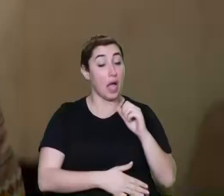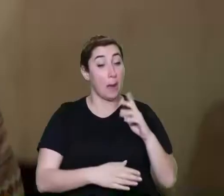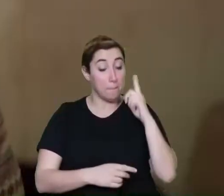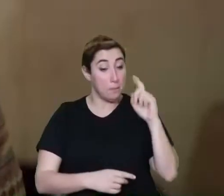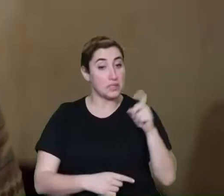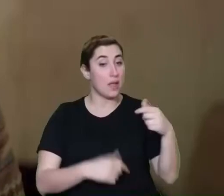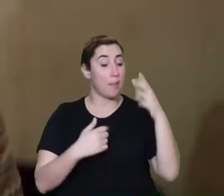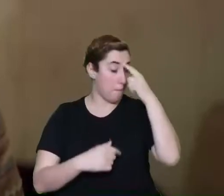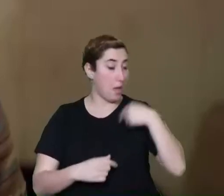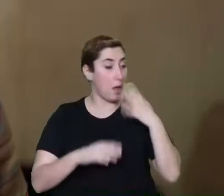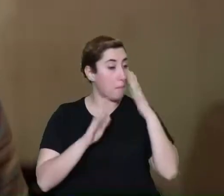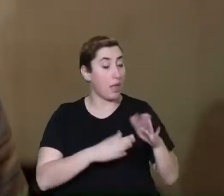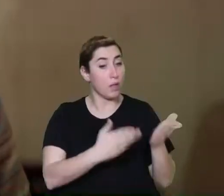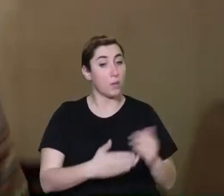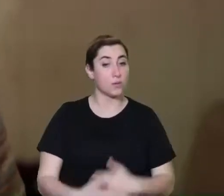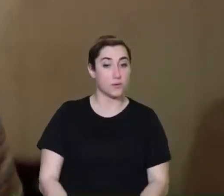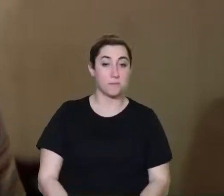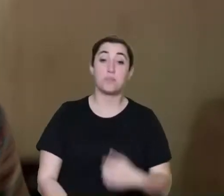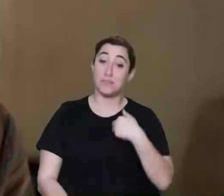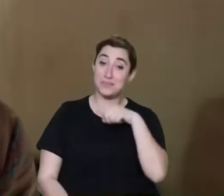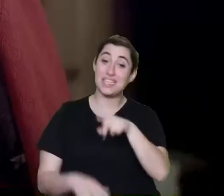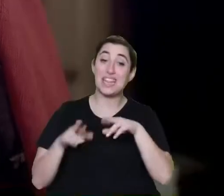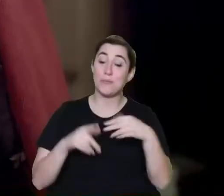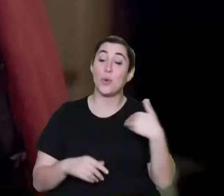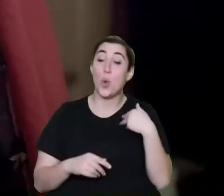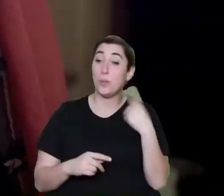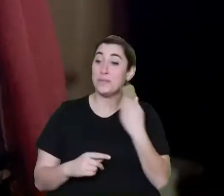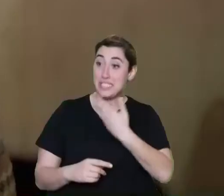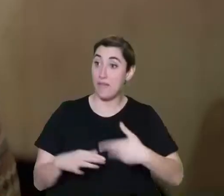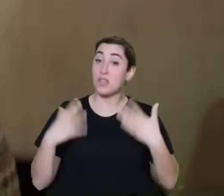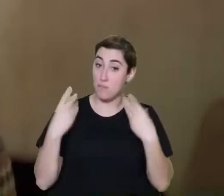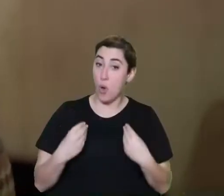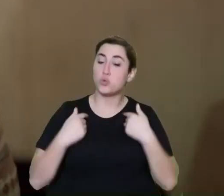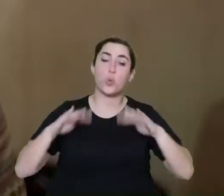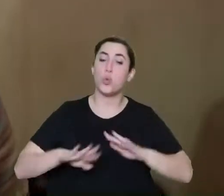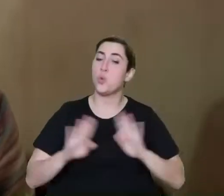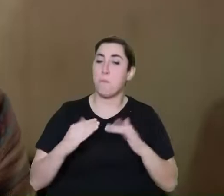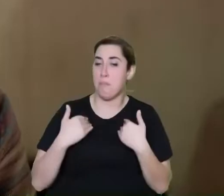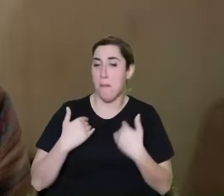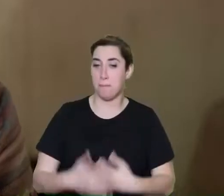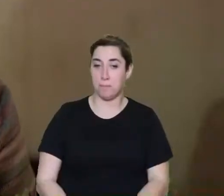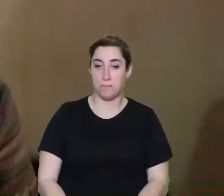bekar durursun? Benim de senin gibi gönlüme bir düşen olsa durmazdım.